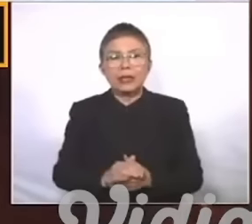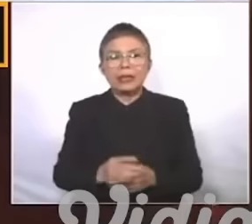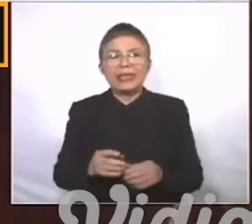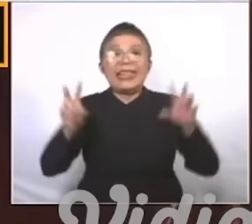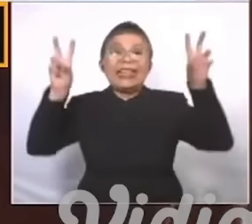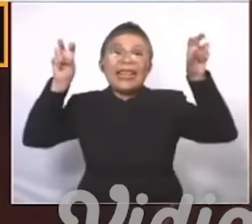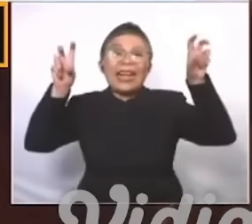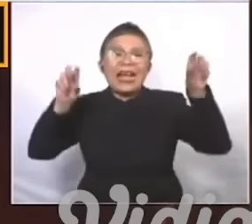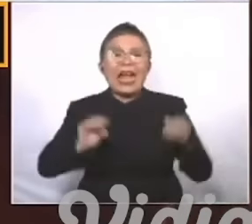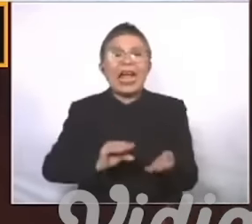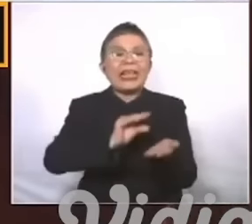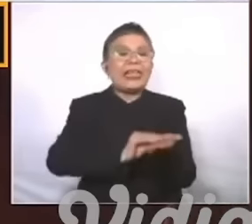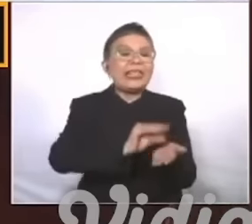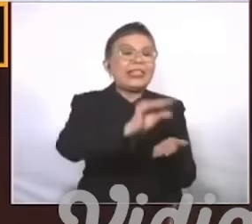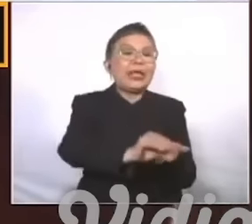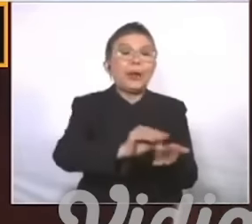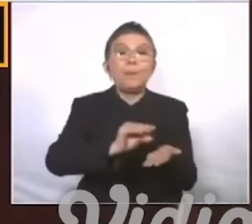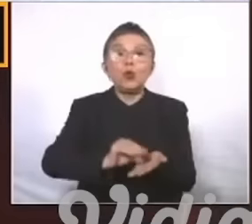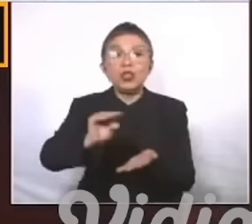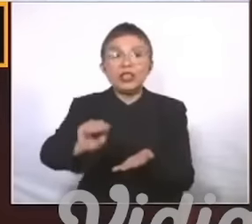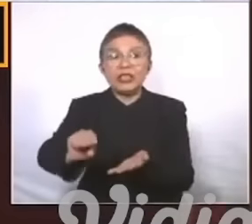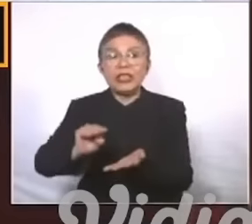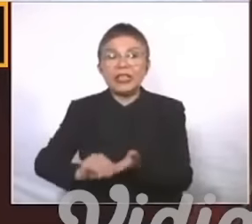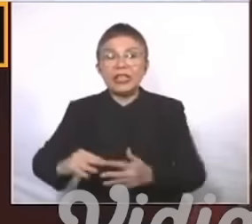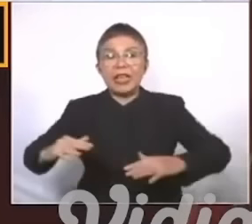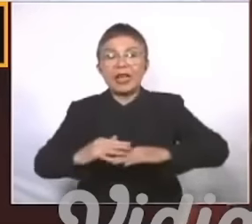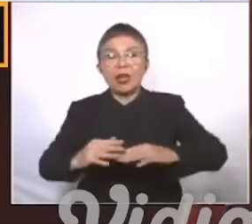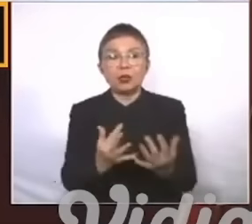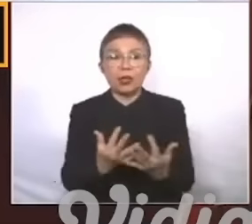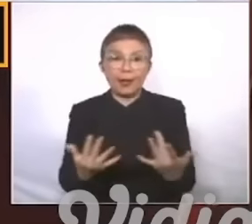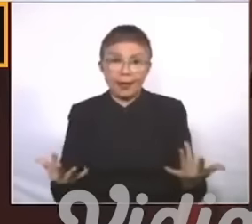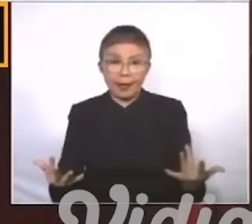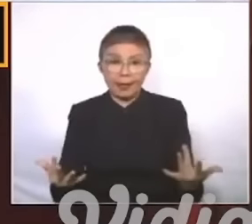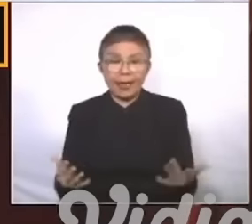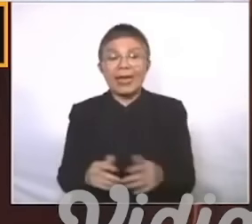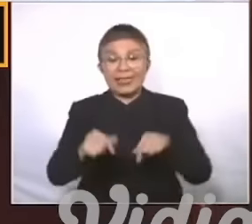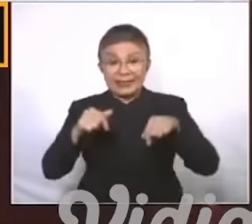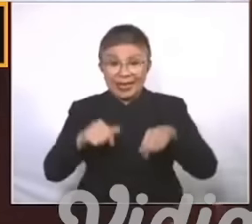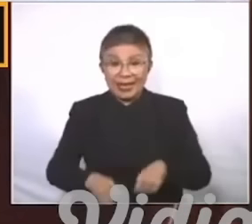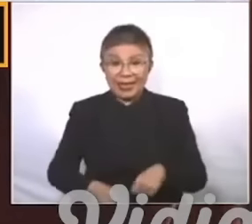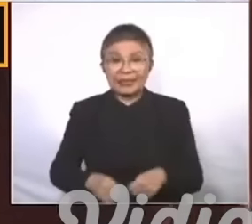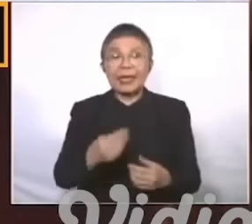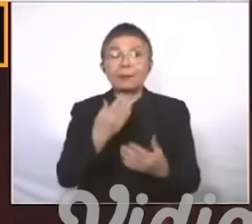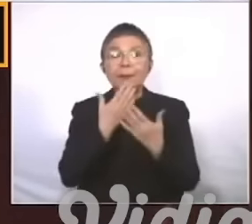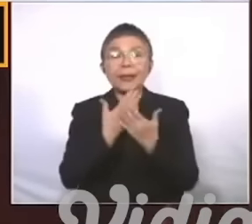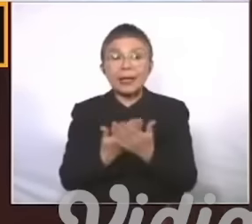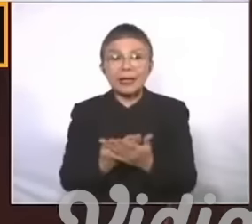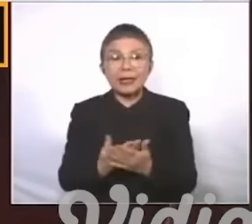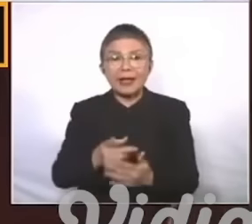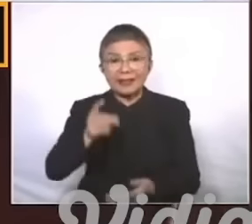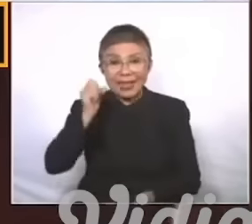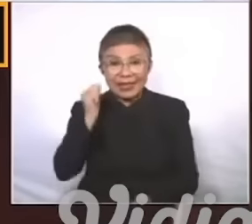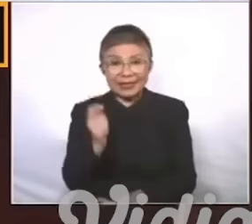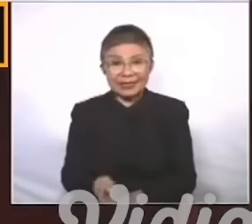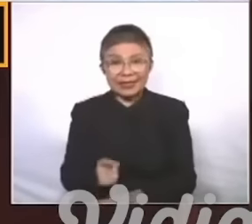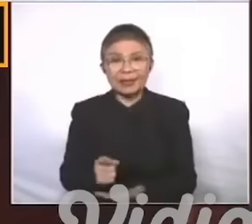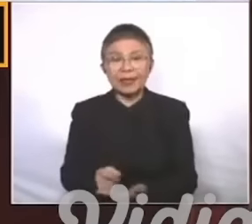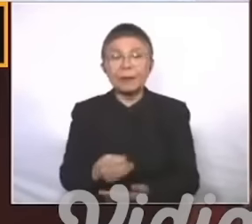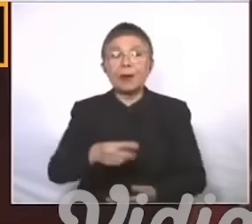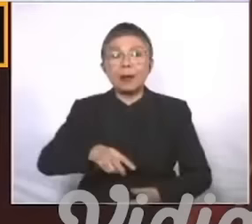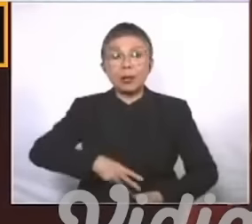distribusi kepemilikan lahan. Sehingga yang ingin saya tegaskan dari jawaban Pak Mahfud tadi